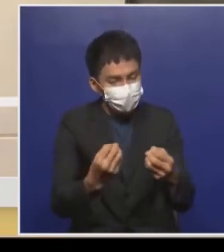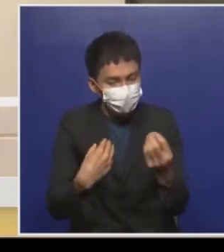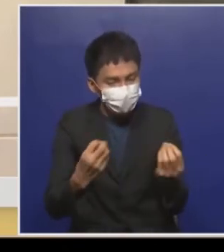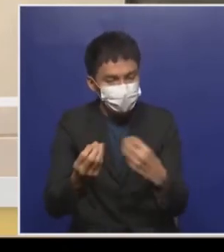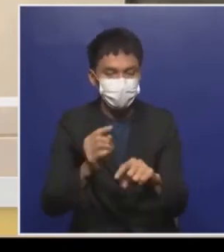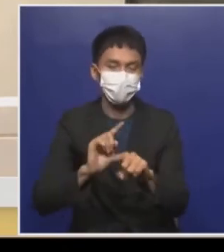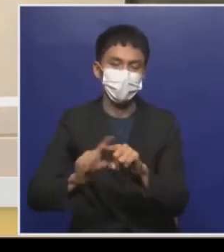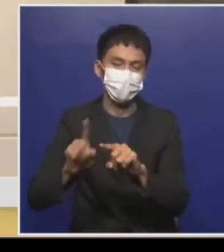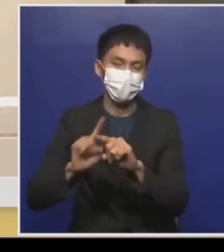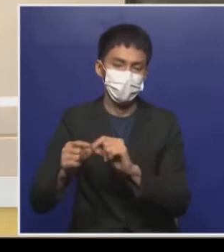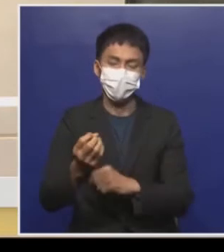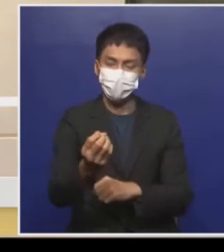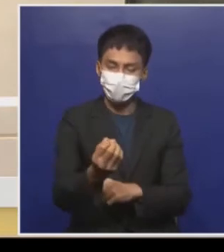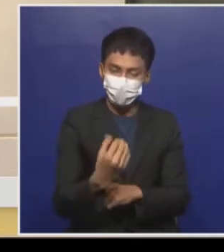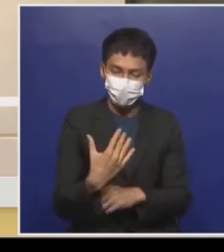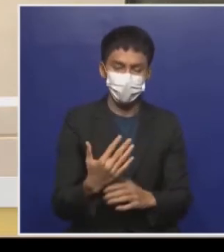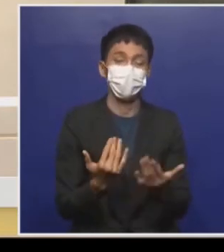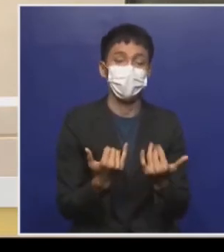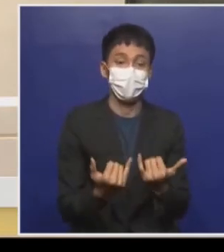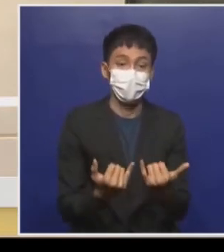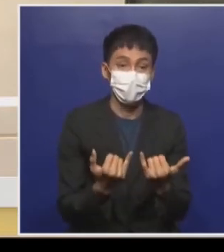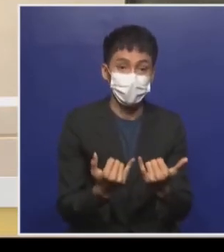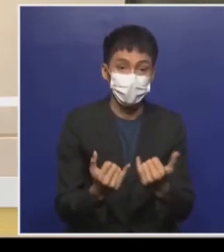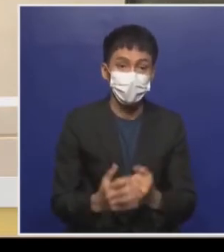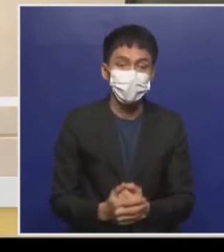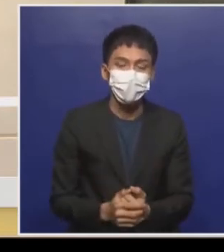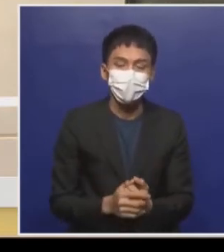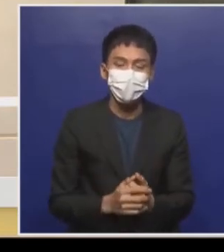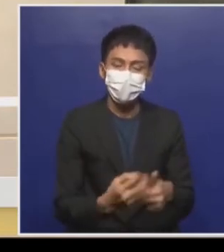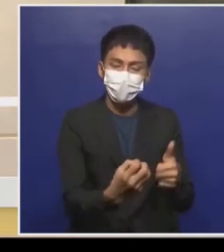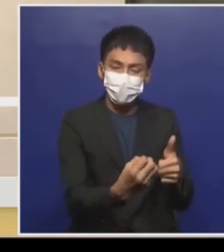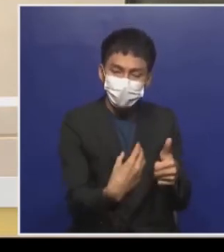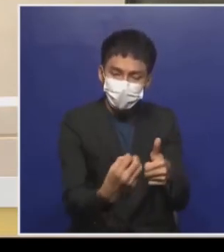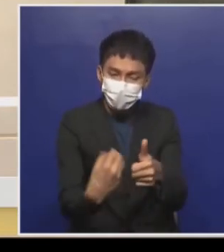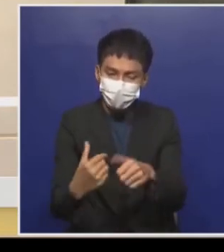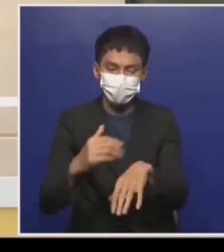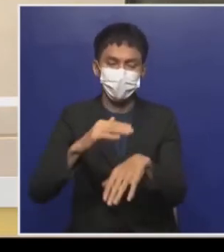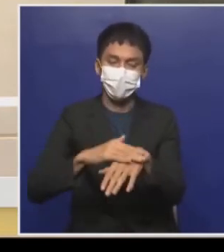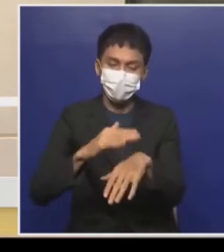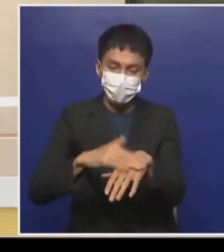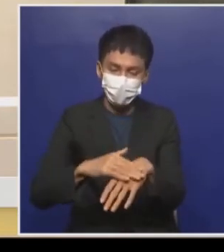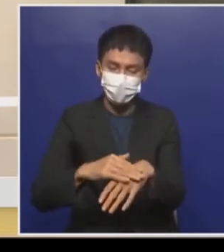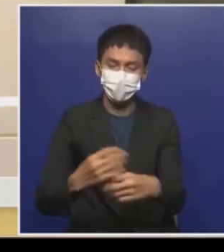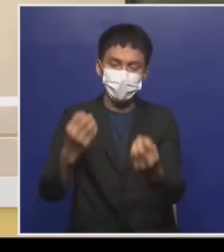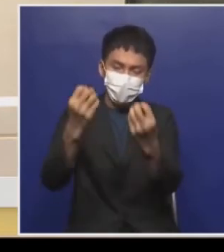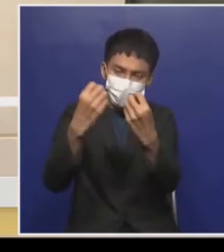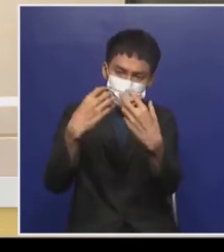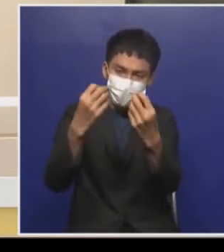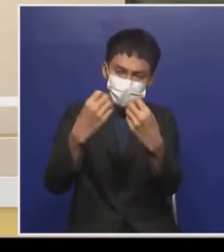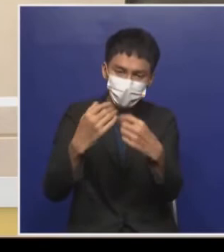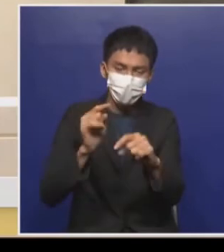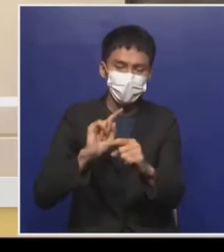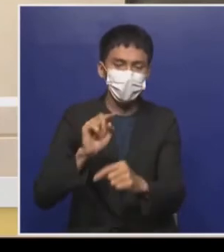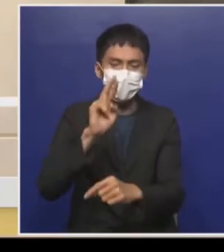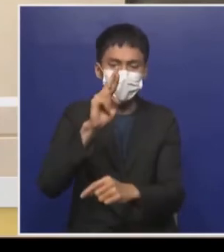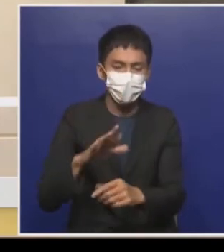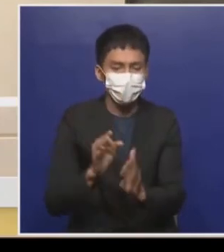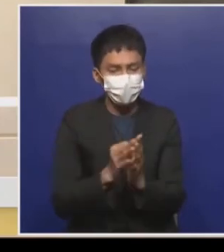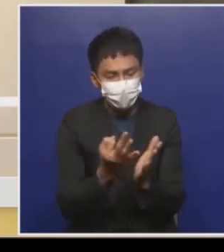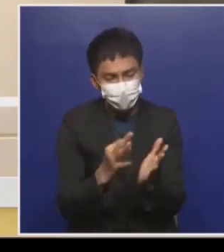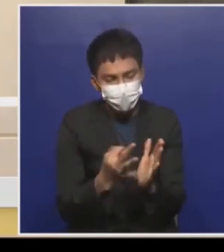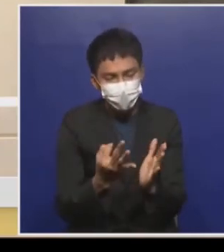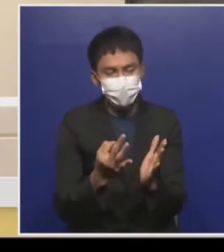มาวันนี้หรือแ่กระทั่งแนะนำตัดเตือนสั่งสอนรฐบาลผ่านระบบโเชิมีเดีย